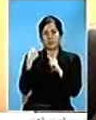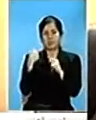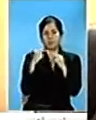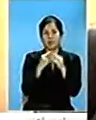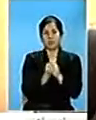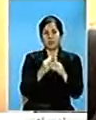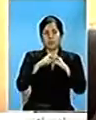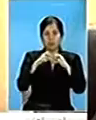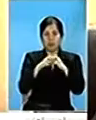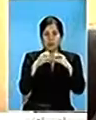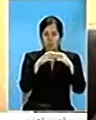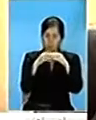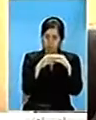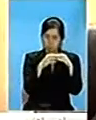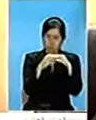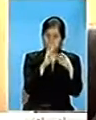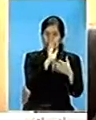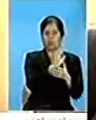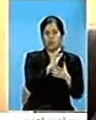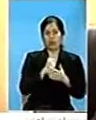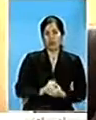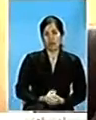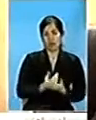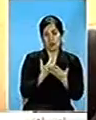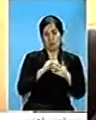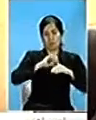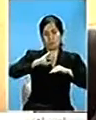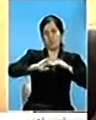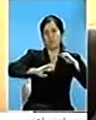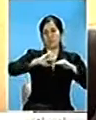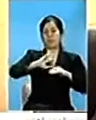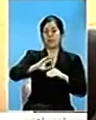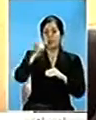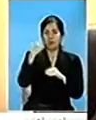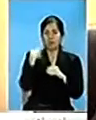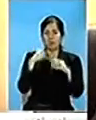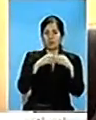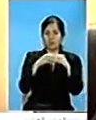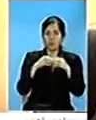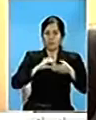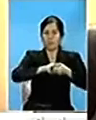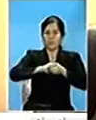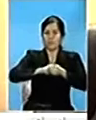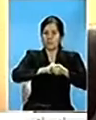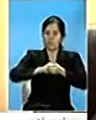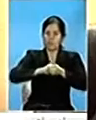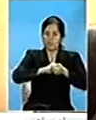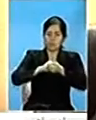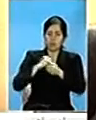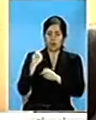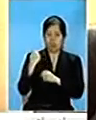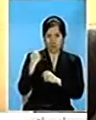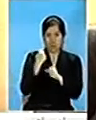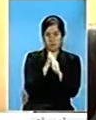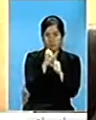การเรื่องปัญหายาเสพติดของเขาเองมันก็จะค่อยๆพัฒนาว่าเกิดความเข้มแข็งเกิดความร่วมมือกันในระดับจังหวัดไ